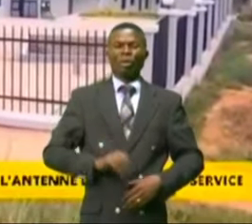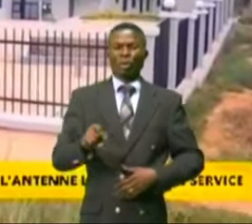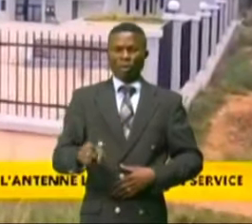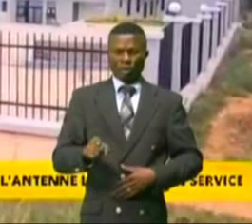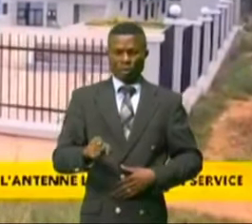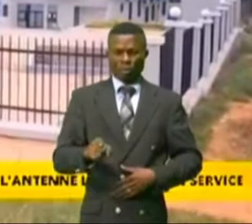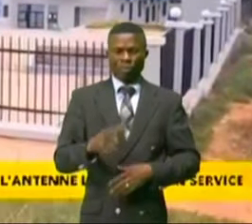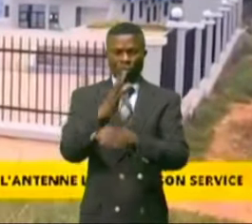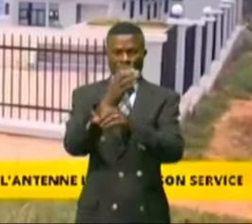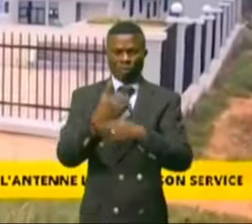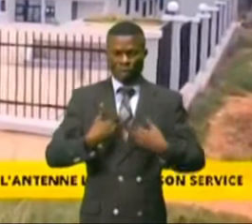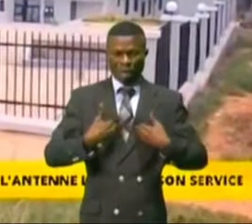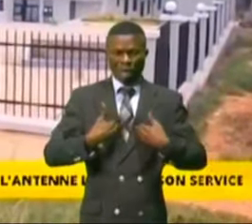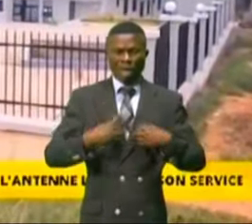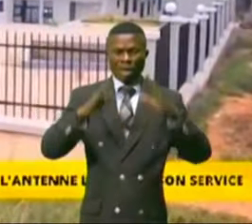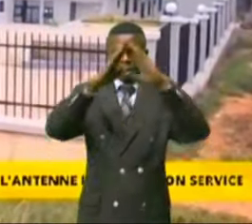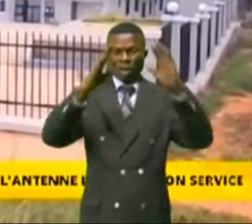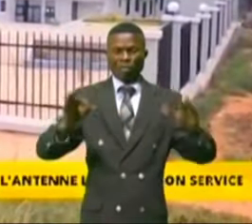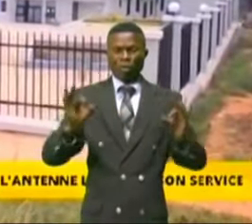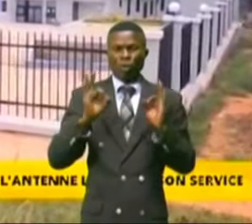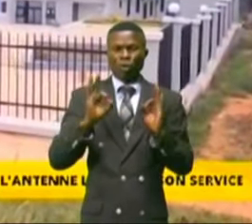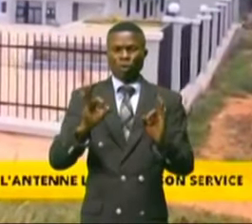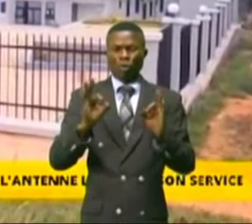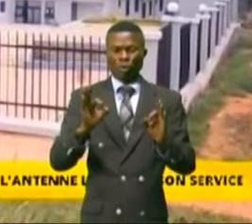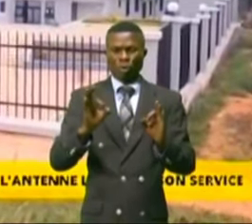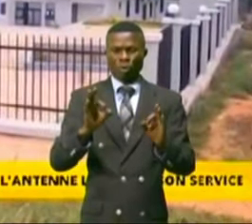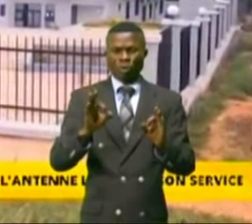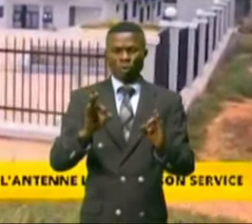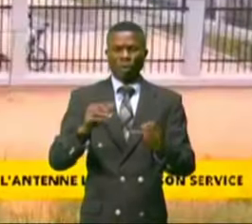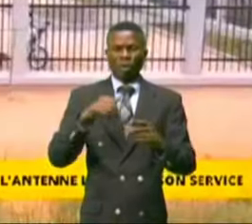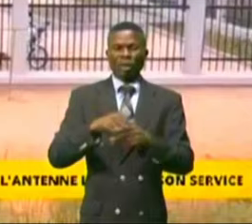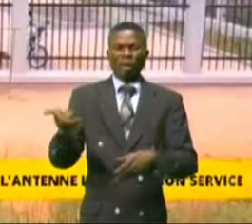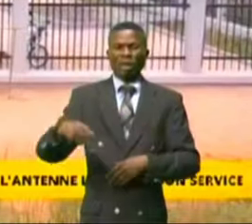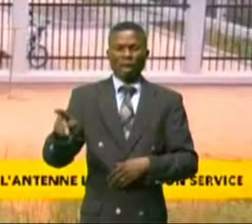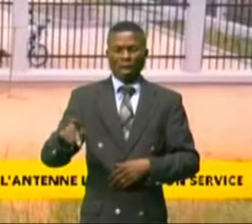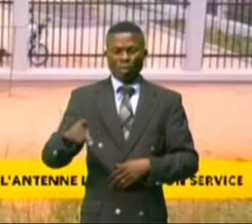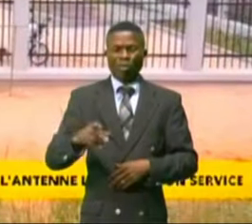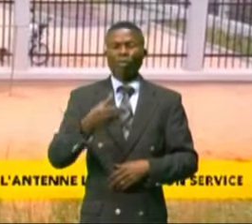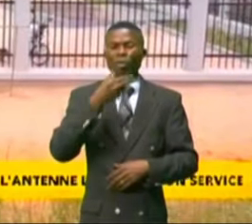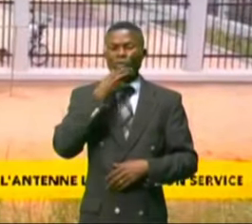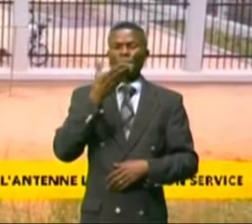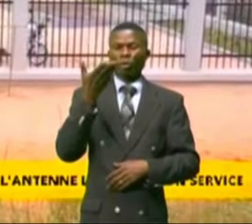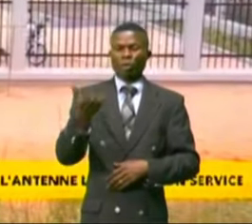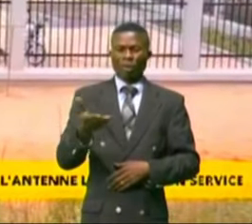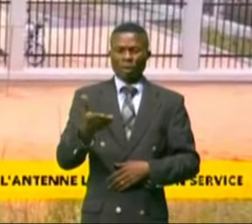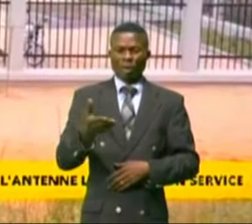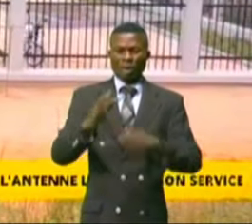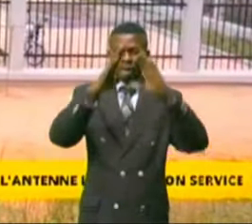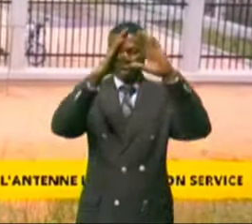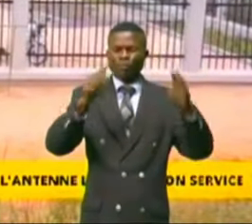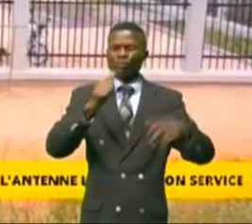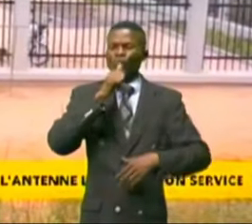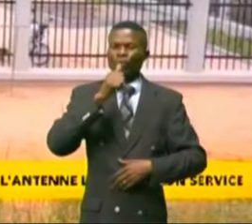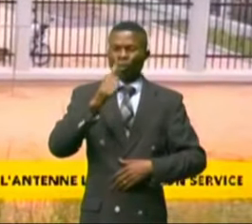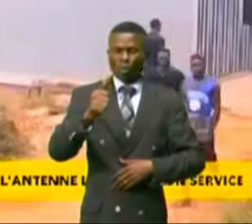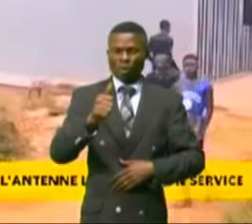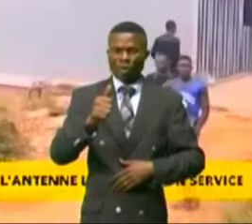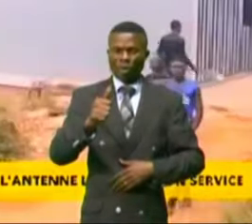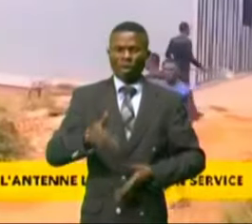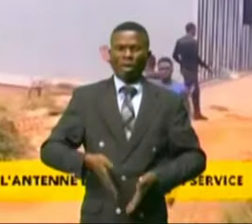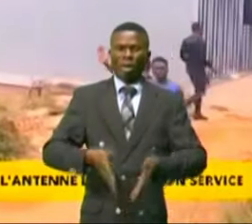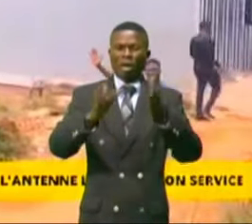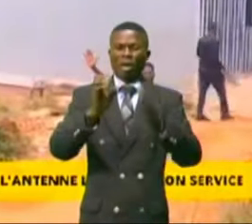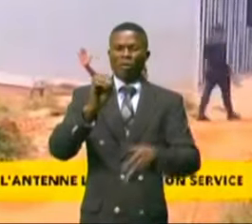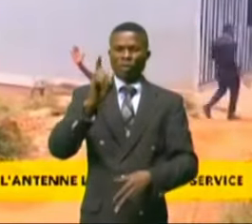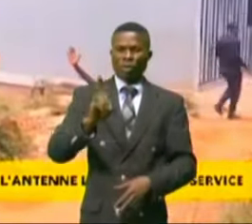a désormais son propre bâtiment au chef-lieu de la province du Kasaï oriental. Un joli bijou, 6 avenue Odia